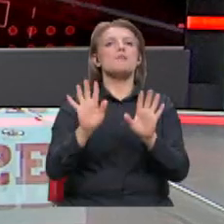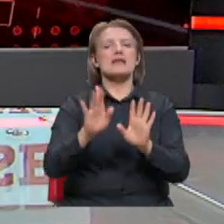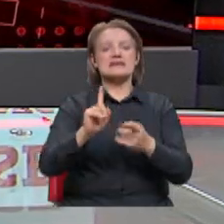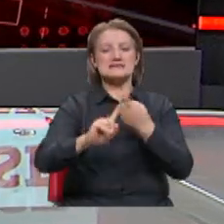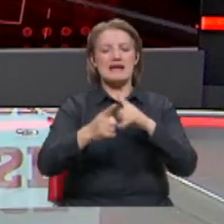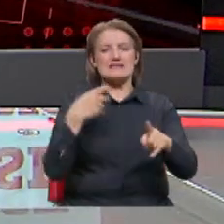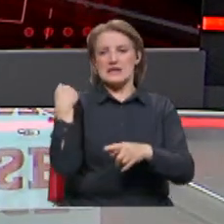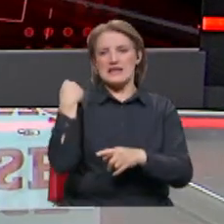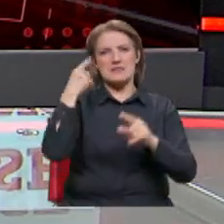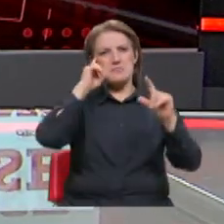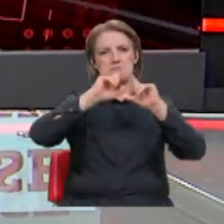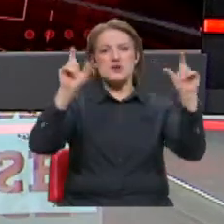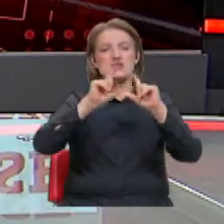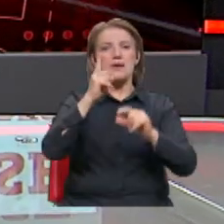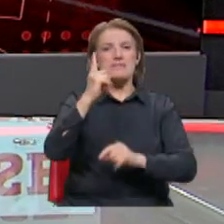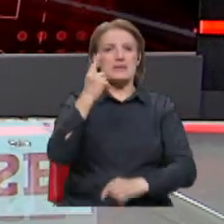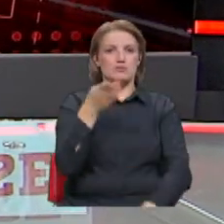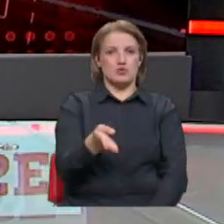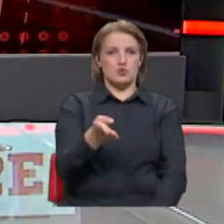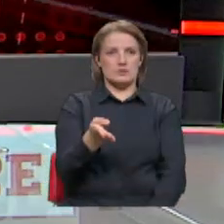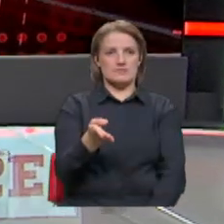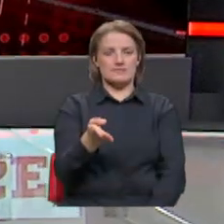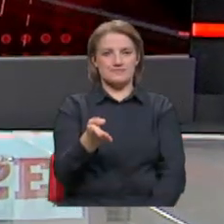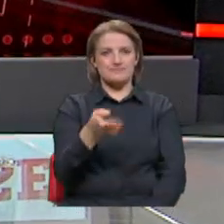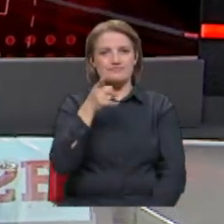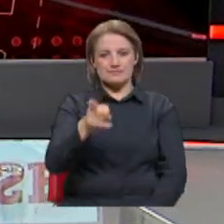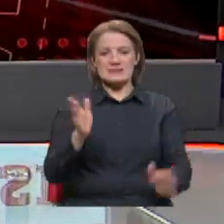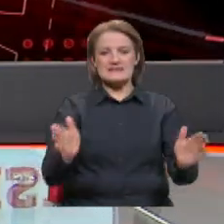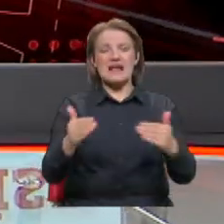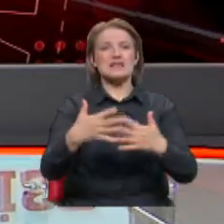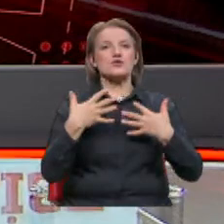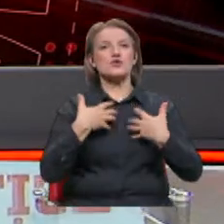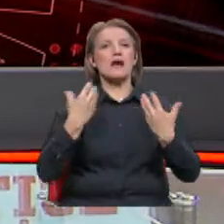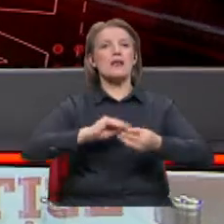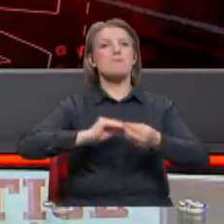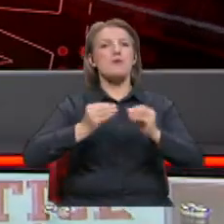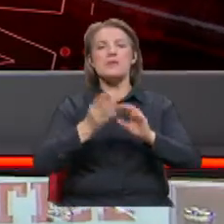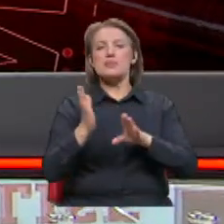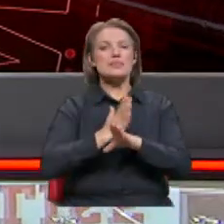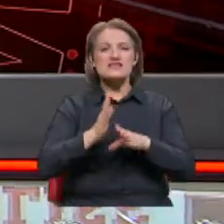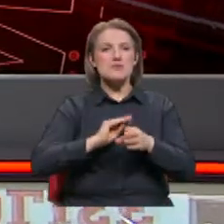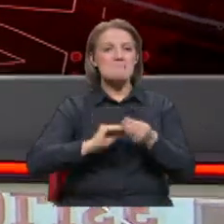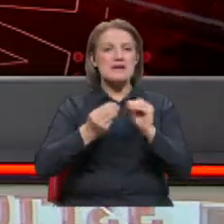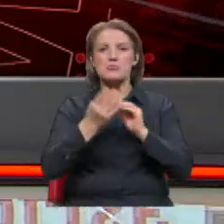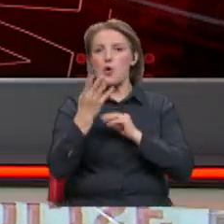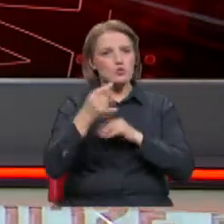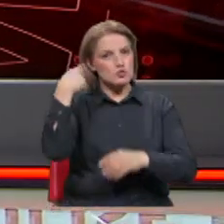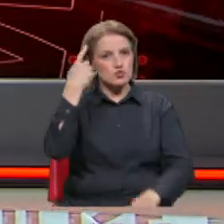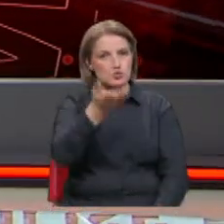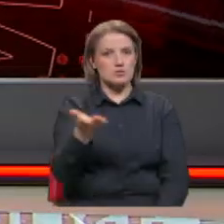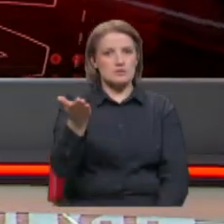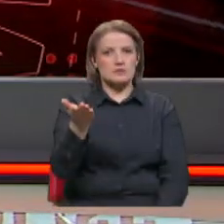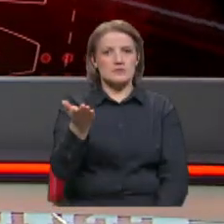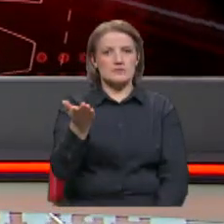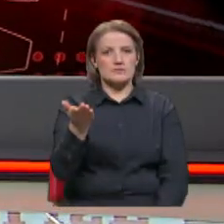siyasetin yeni başlıklarından biridir bu sandık güvenliği meselesini niye mesele olduğunu bir düşünün